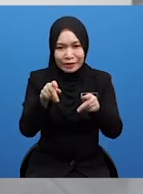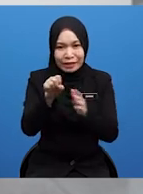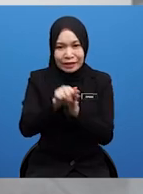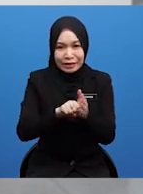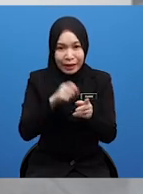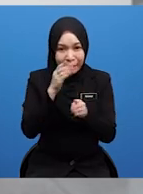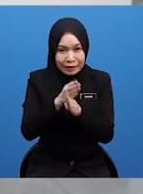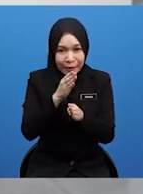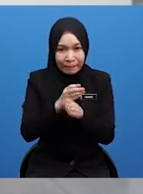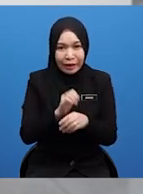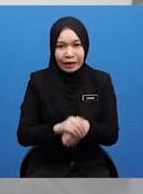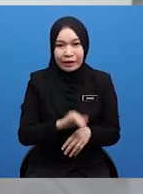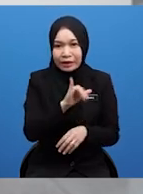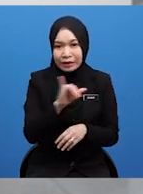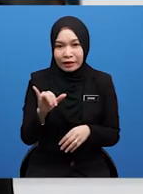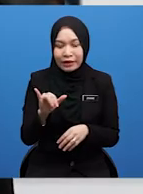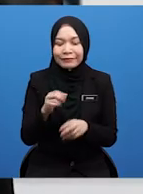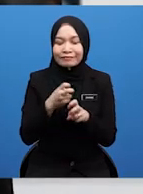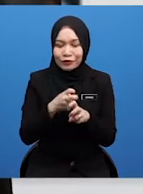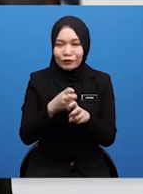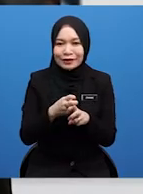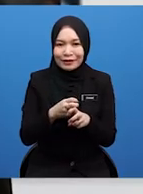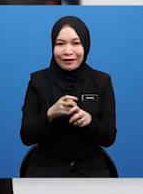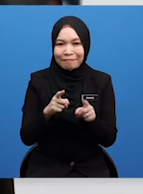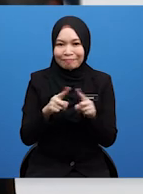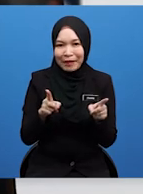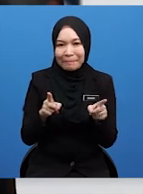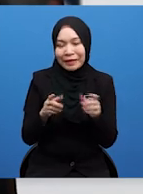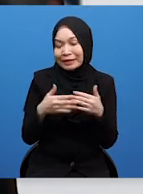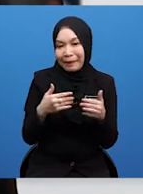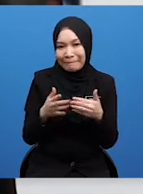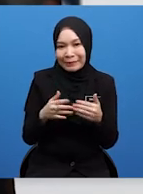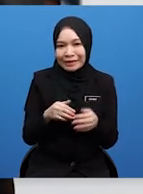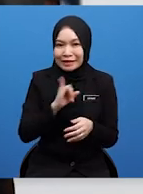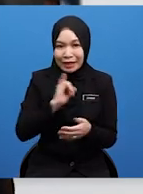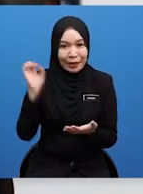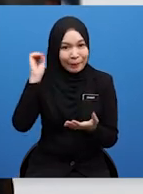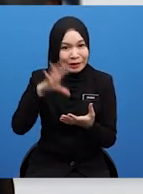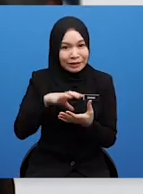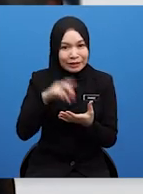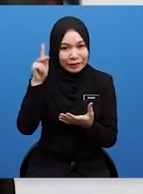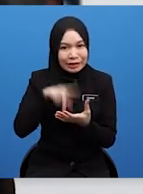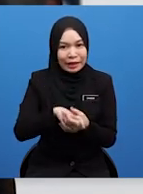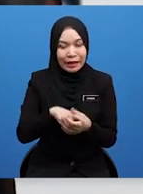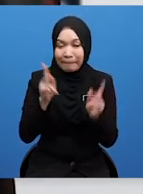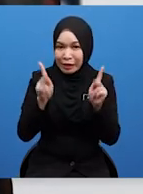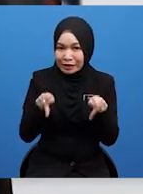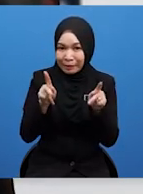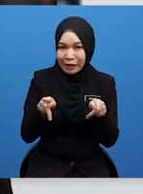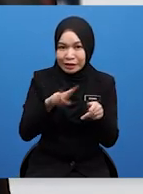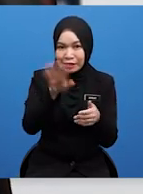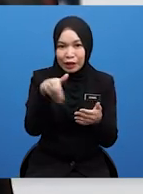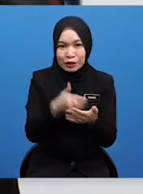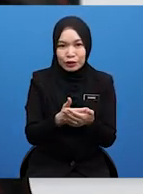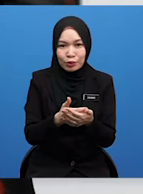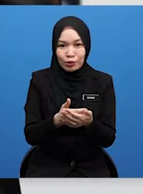akhir ini tidak boleh dipandang enteng baik kasih John dengan kesemua ini saya percaya hebat sekali para pelajarnya